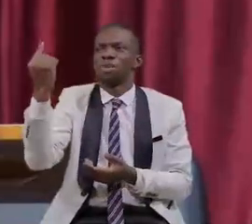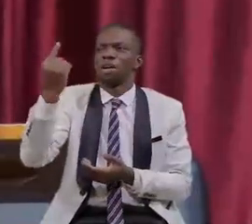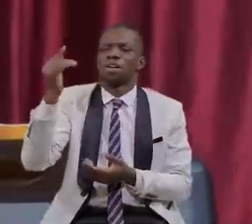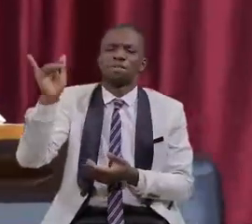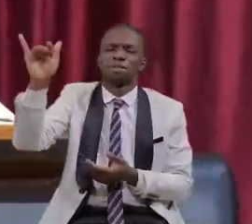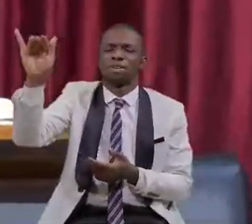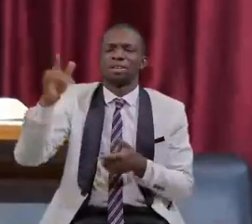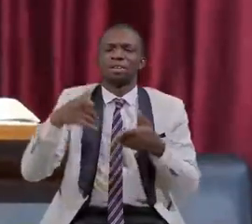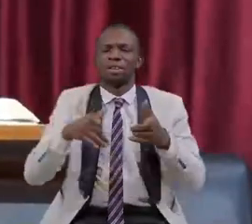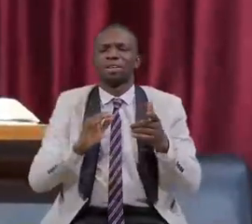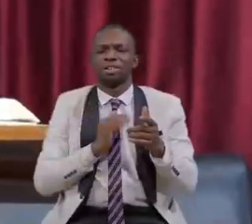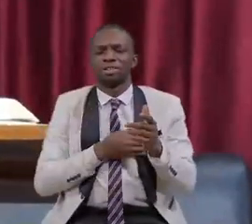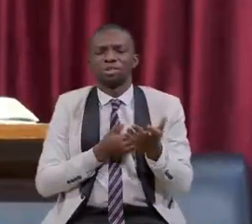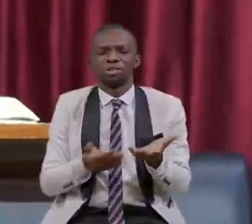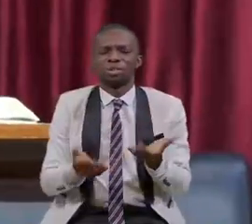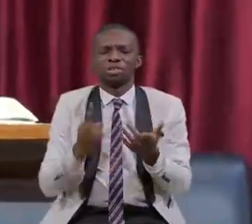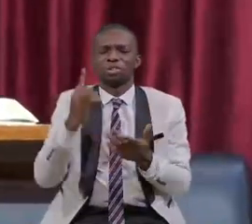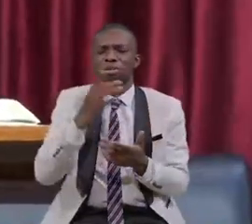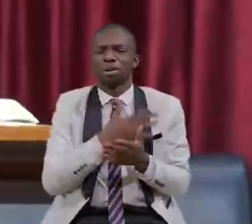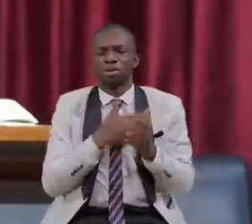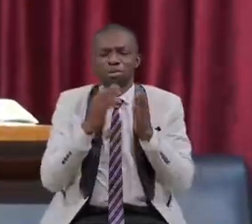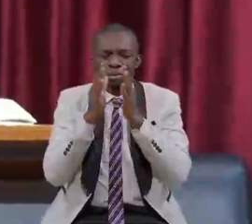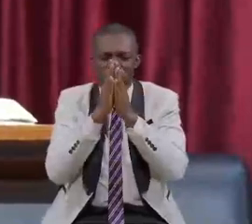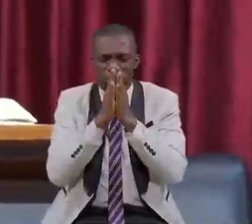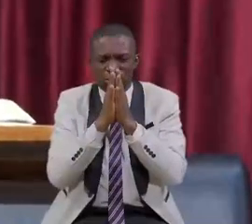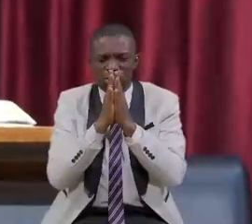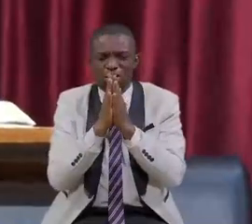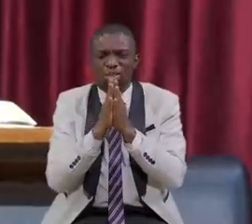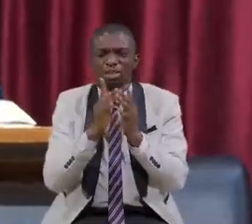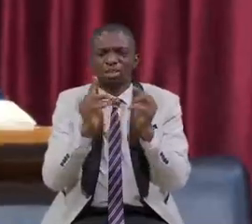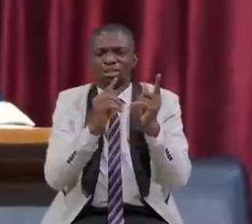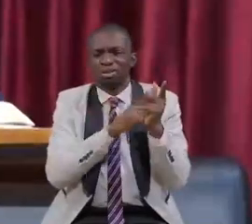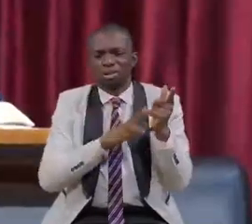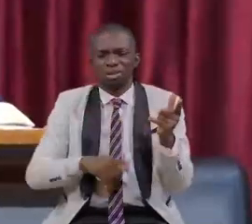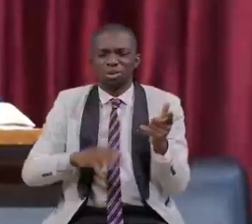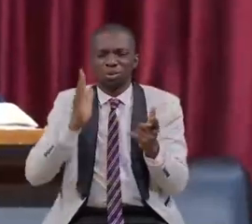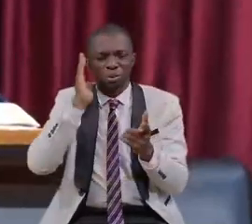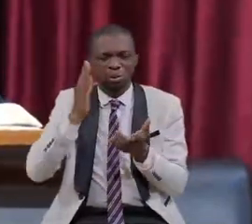Tenons-nous debout maintenant et prions le Seigneur. Que le Seigneur amène la gloire à toute vie.